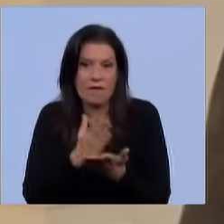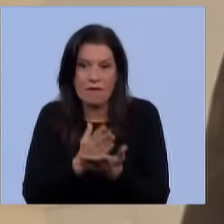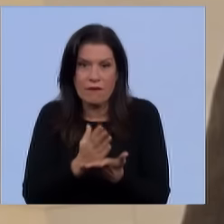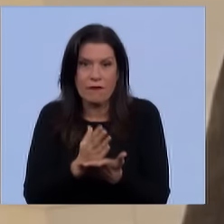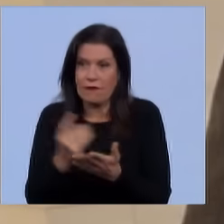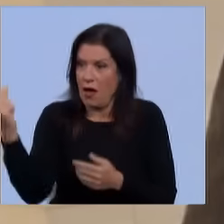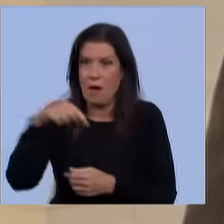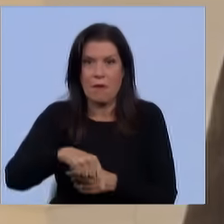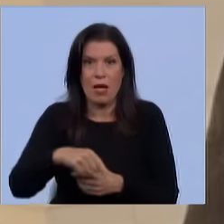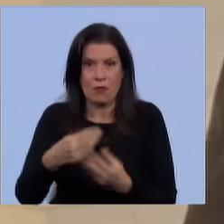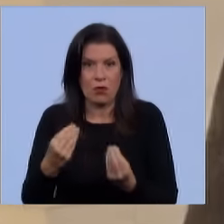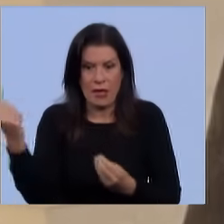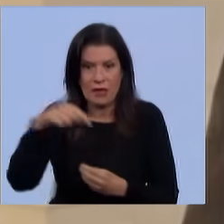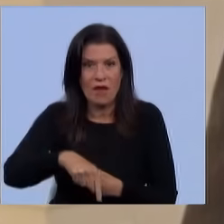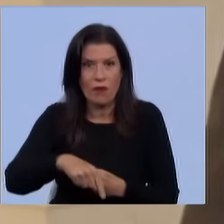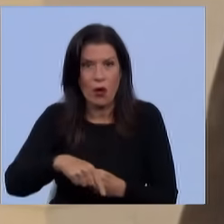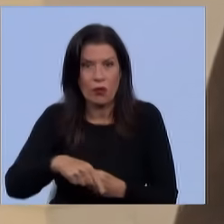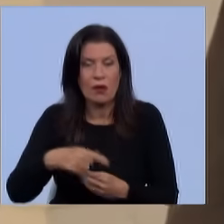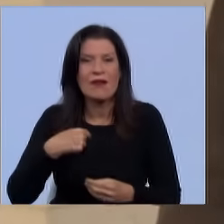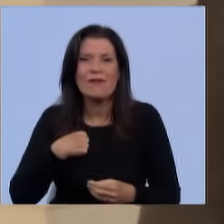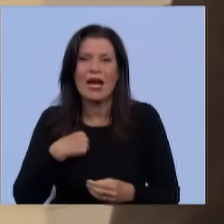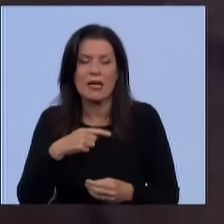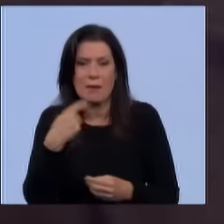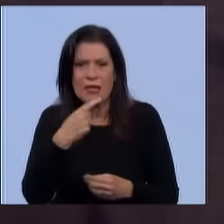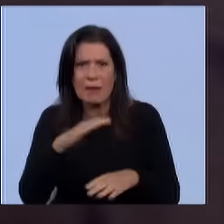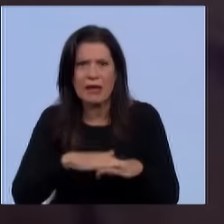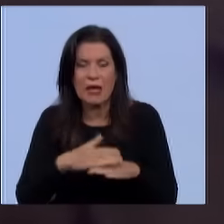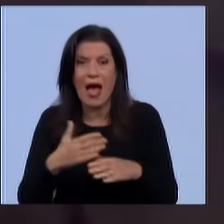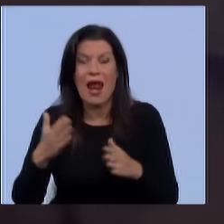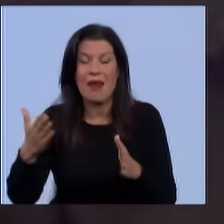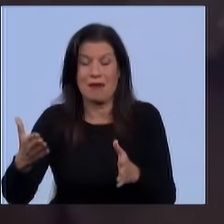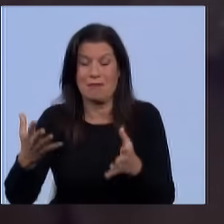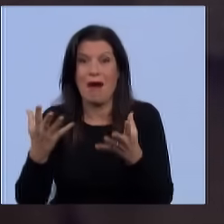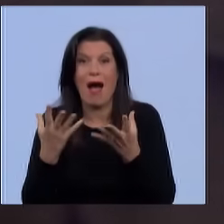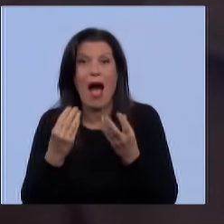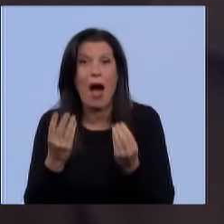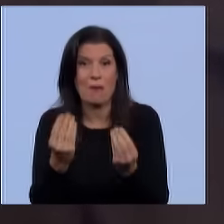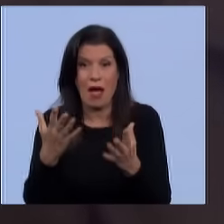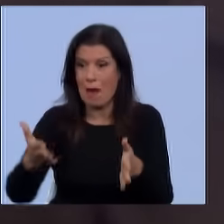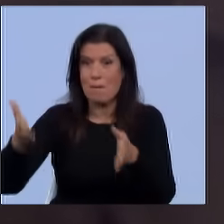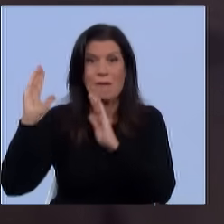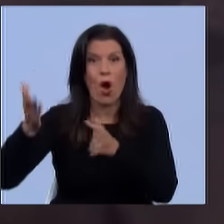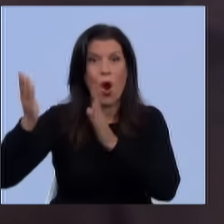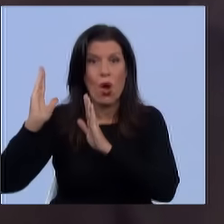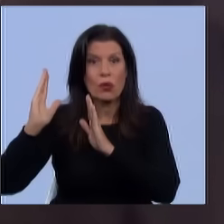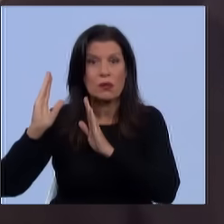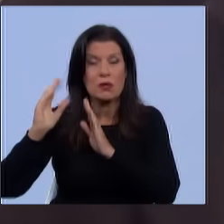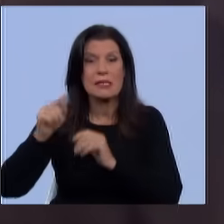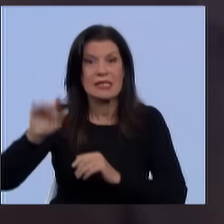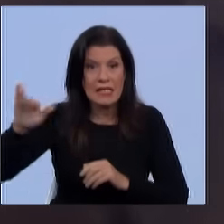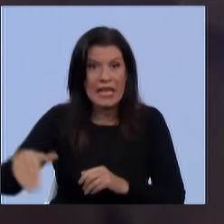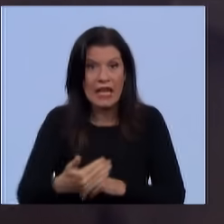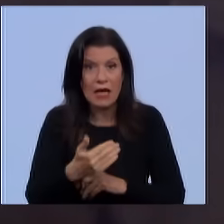לפה, ואנחנו לא מדברים על מייל או שניים, אנחנו מדברים על מחולות. הציוד הזה ייכנס לישראל, ובעצם